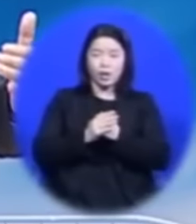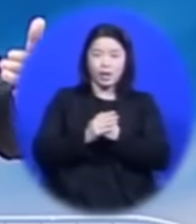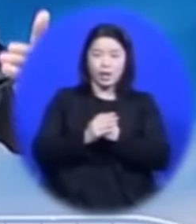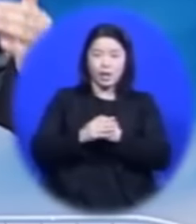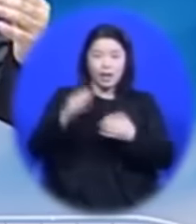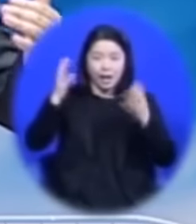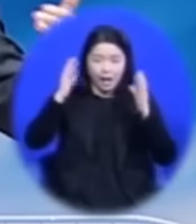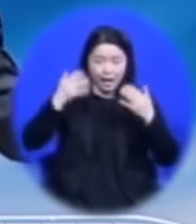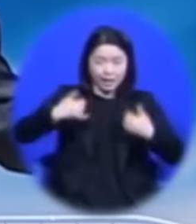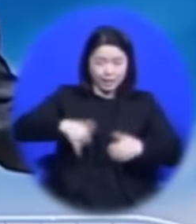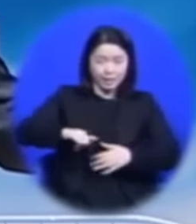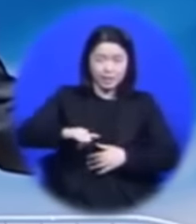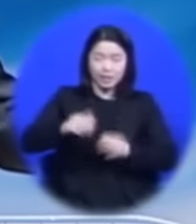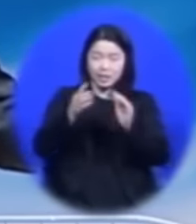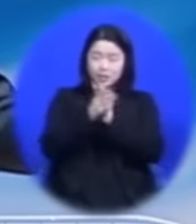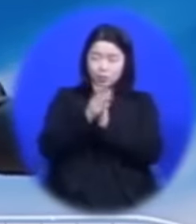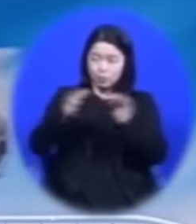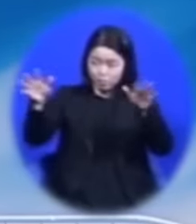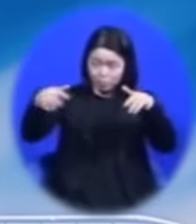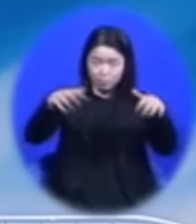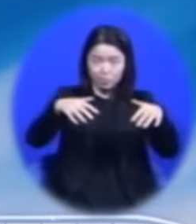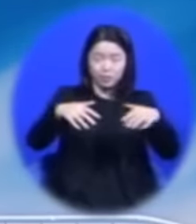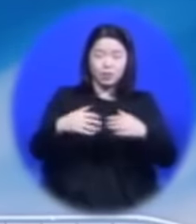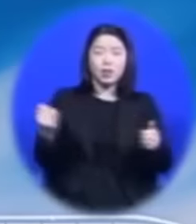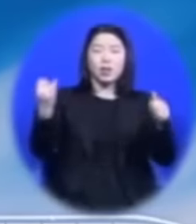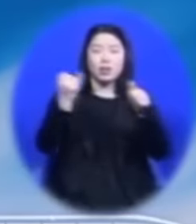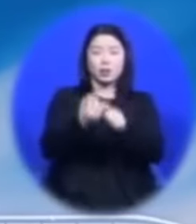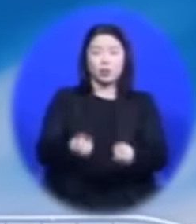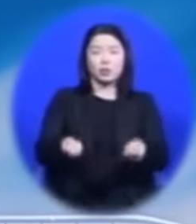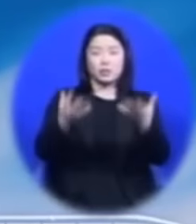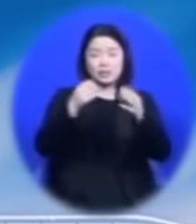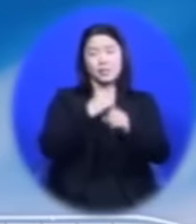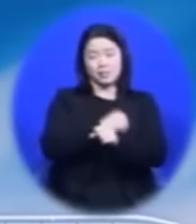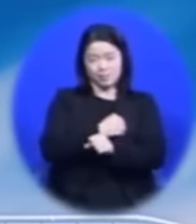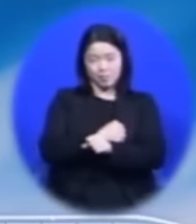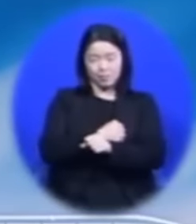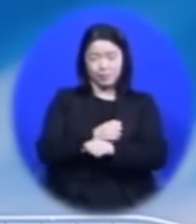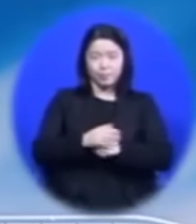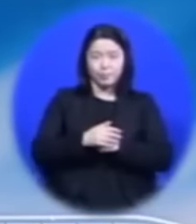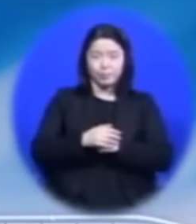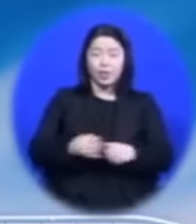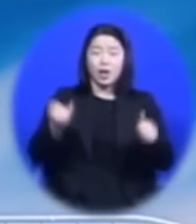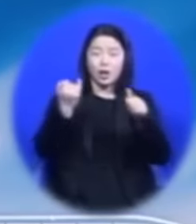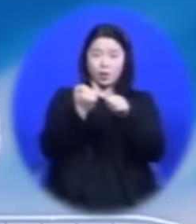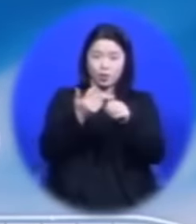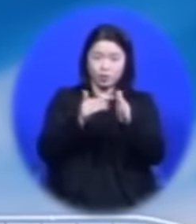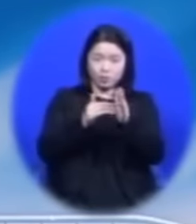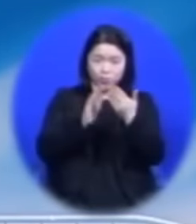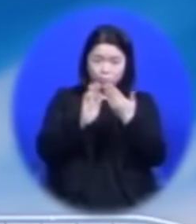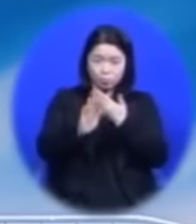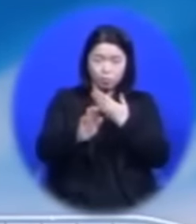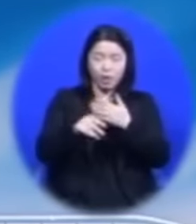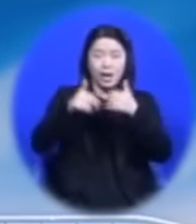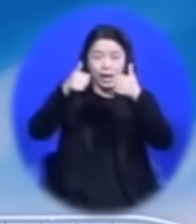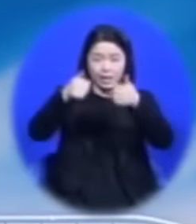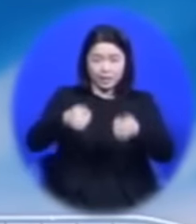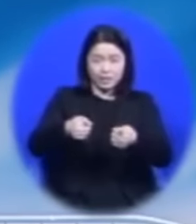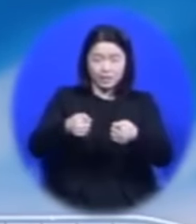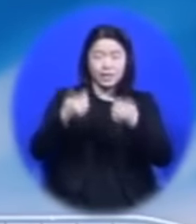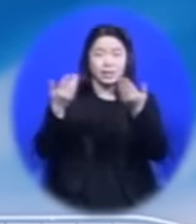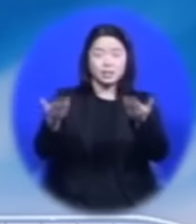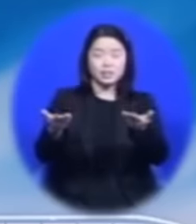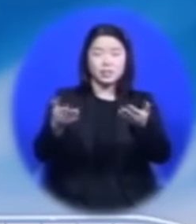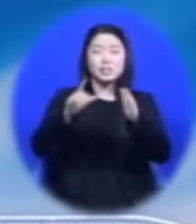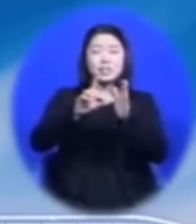자녀들과 친구들을 불러서 결혼식을 한 겁니다. 결혼식이 끝나고 인사를 하는